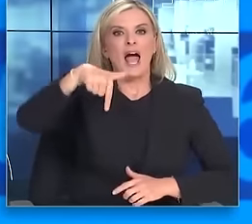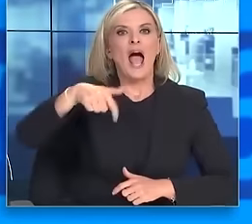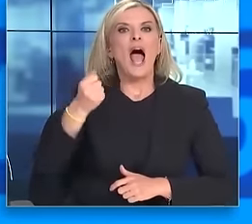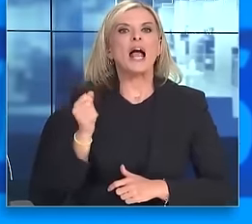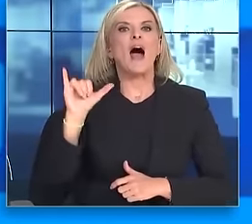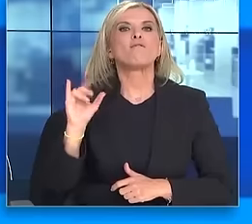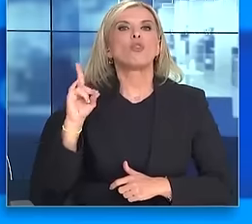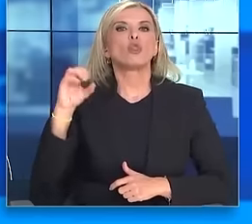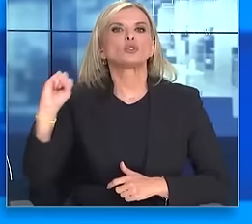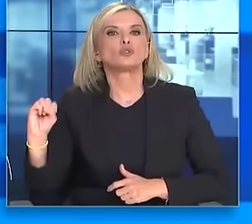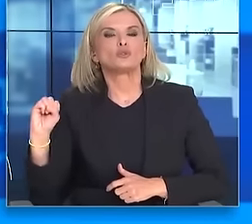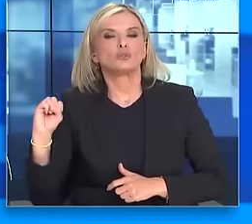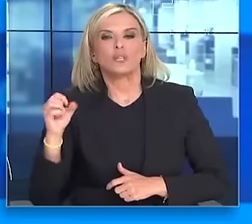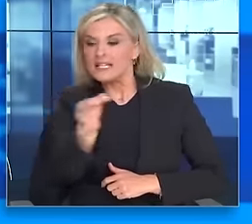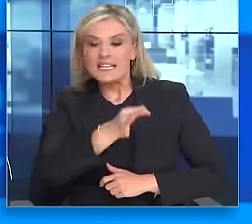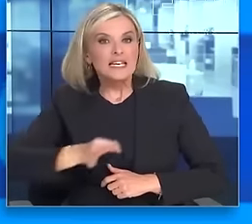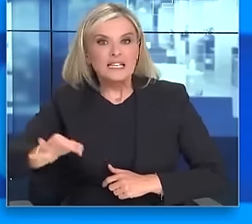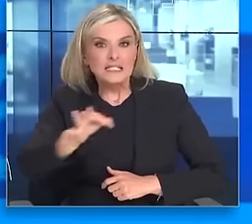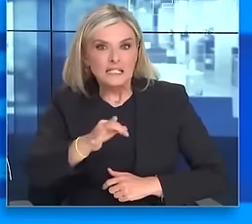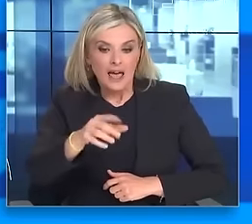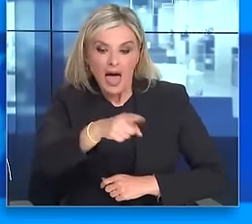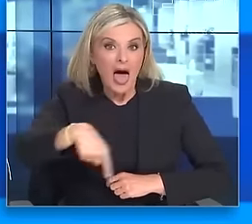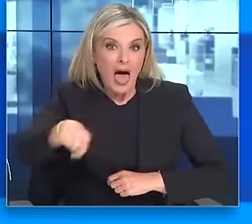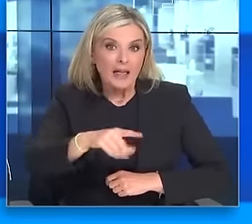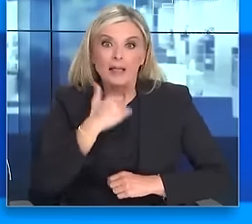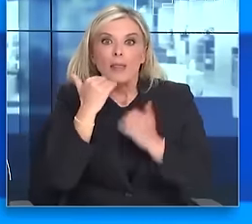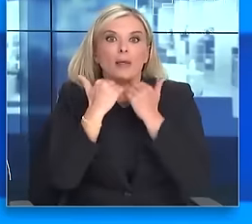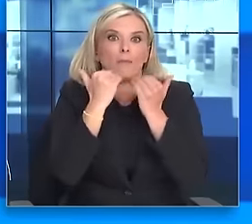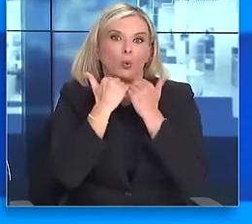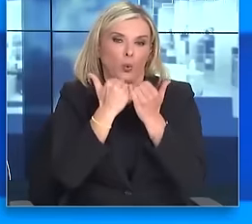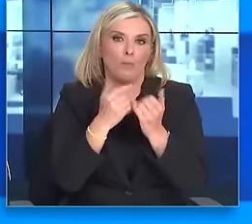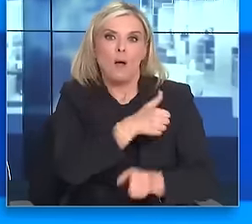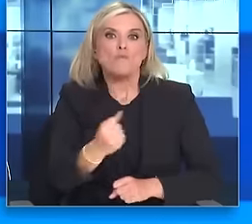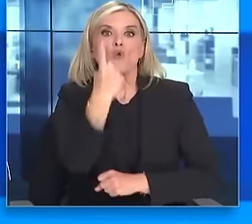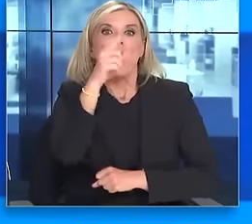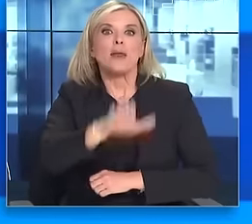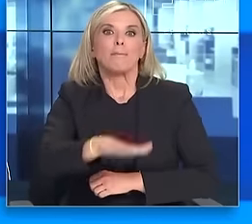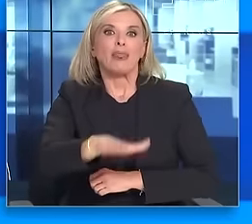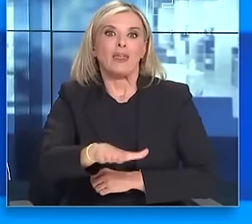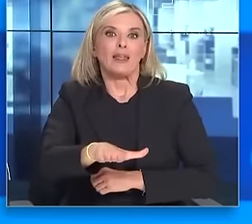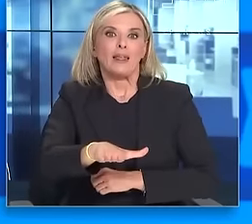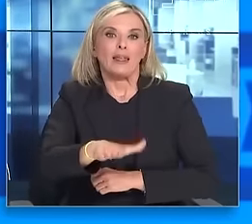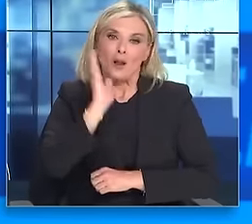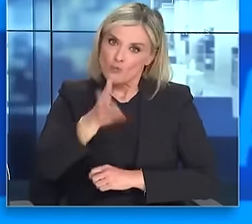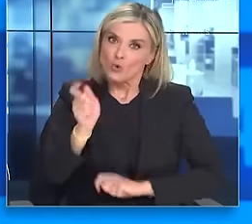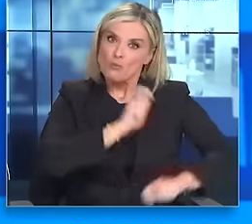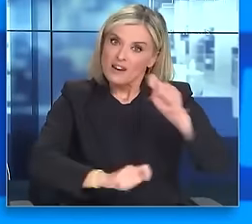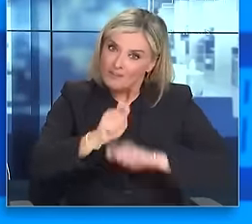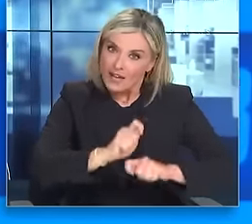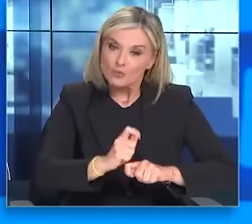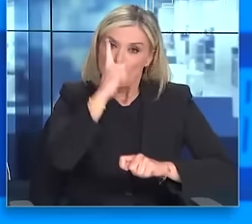μπορούμε να φτιάξουμε γυμνάσιο με όλους τους καθηγητές για ένα παιδί ενδεχομένως, πάλι θα υπάρχει φυσική παρουσία